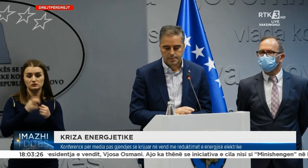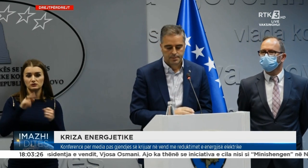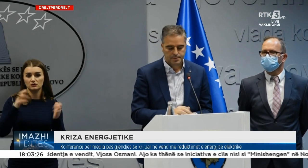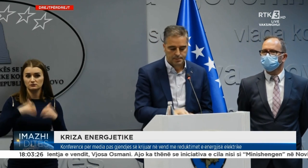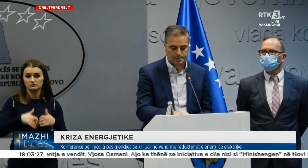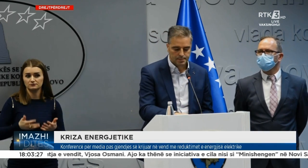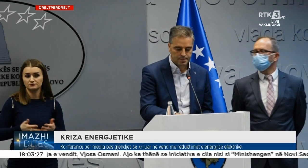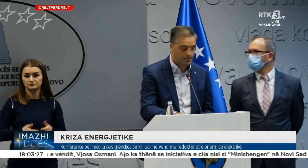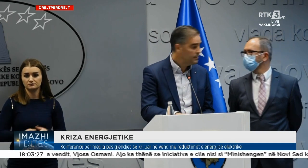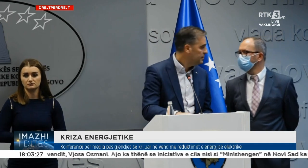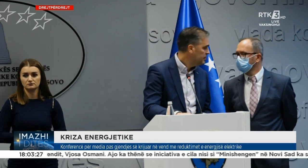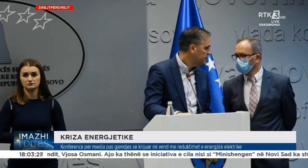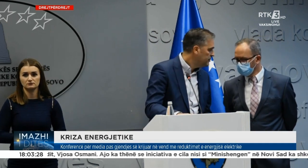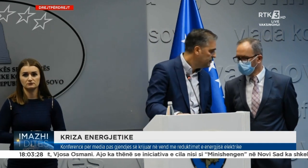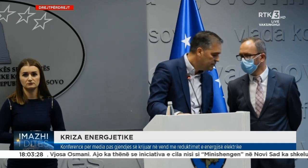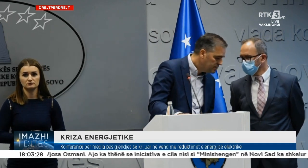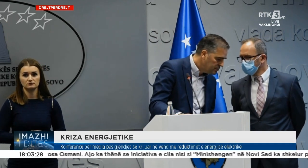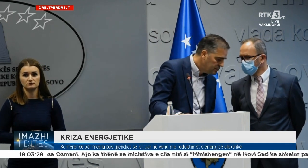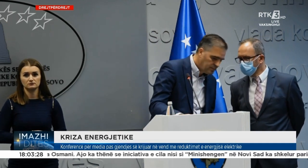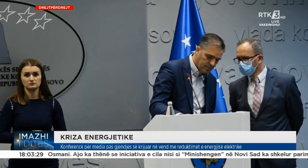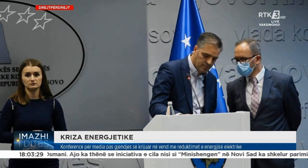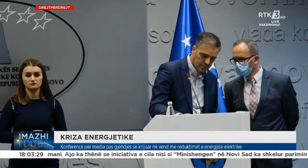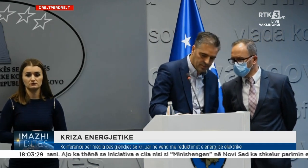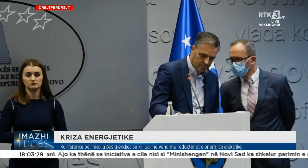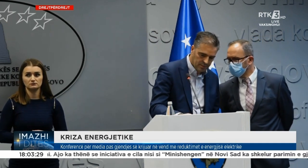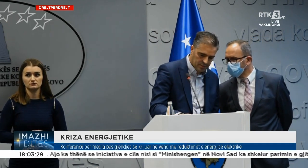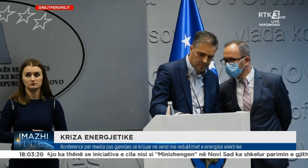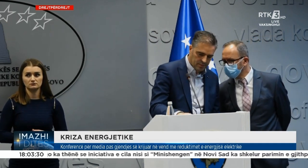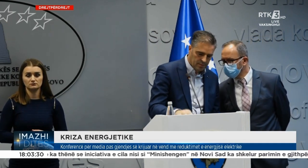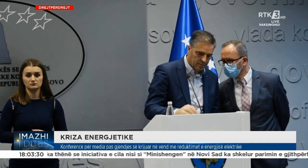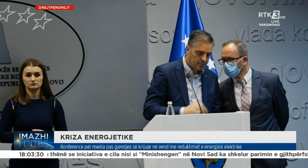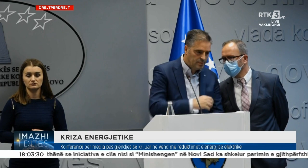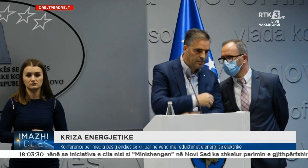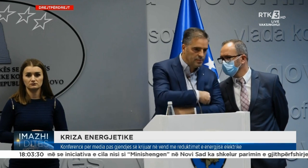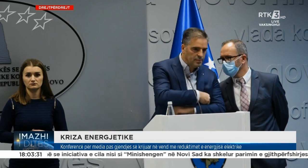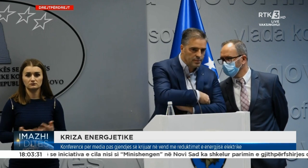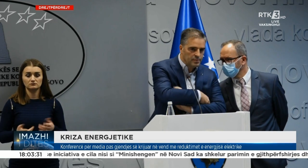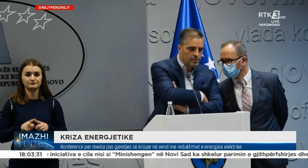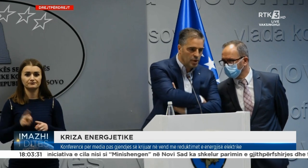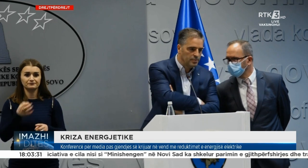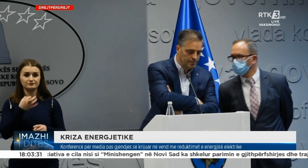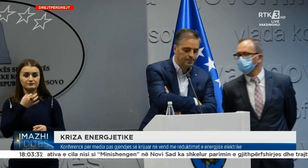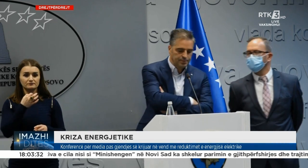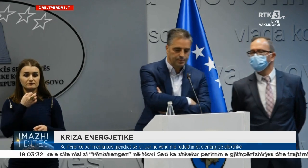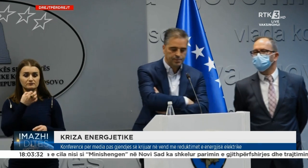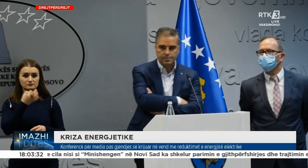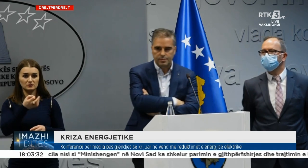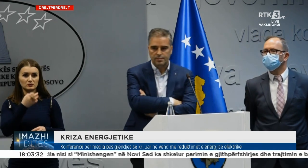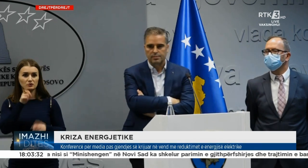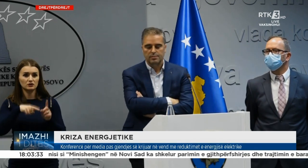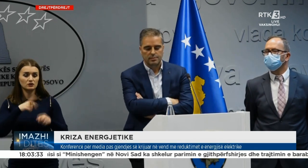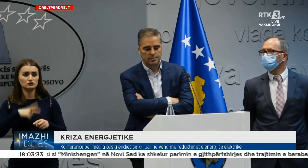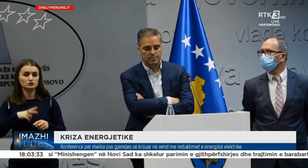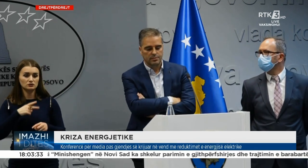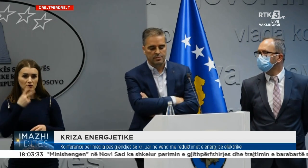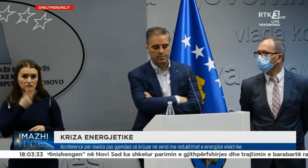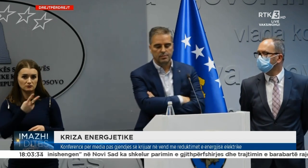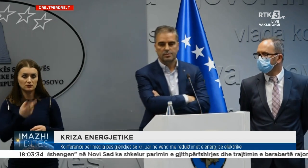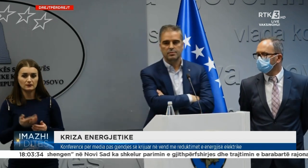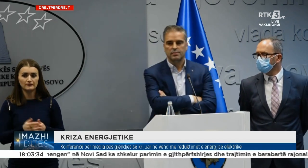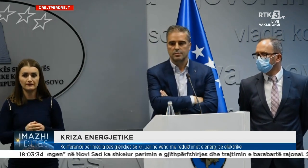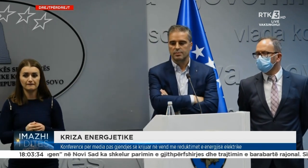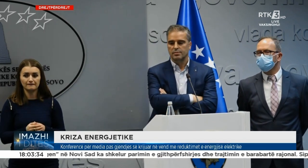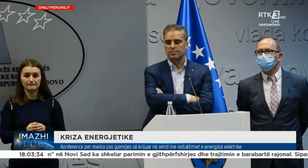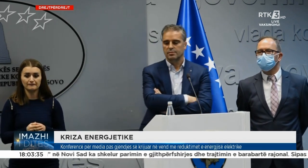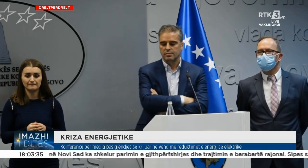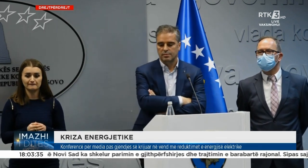Nëse mund të shtoj edhe diçka në lidhje me këtë, se e kam parë që është bërë pyetje prej disa qytetarëve, dhe është